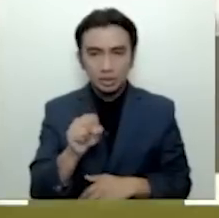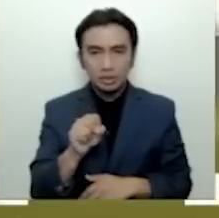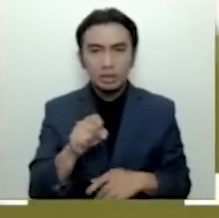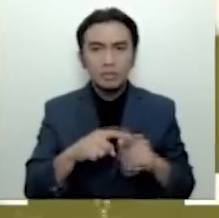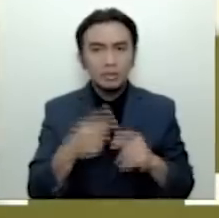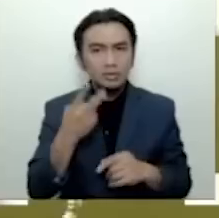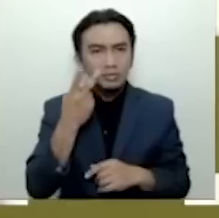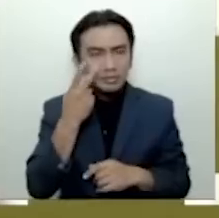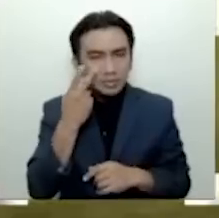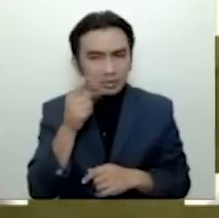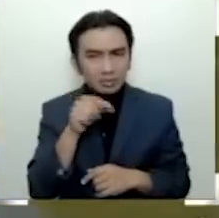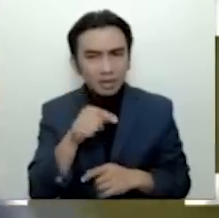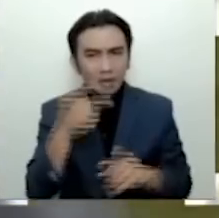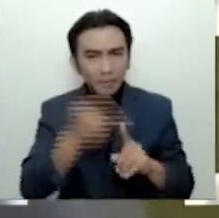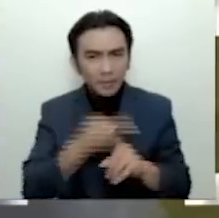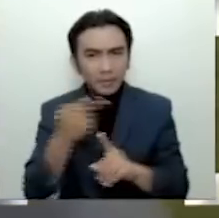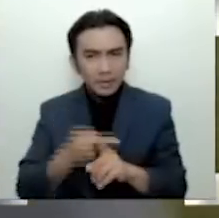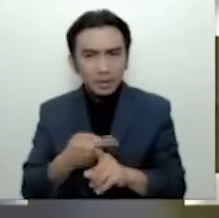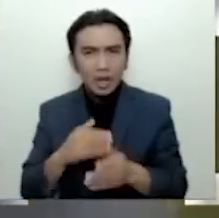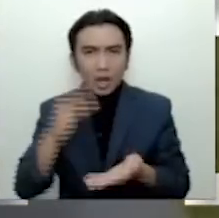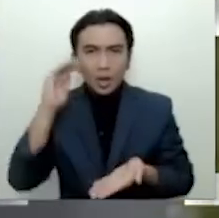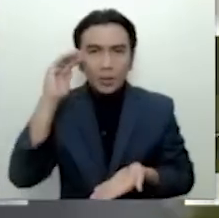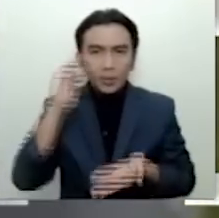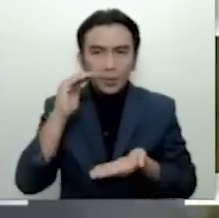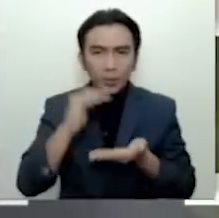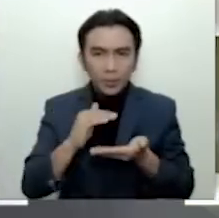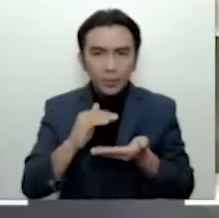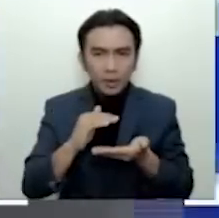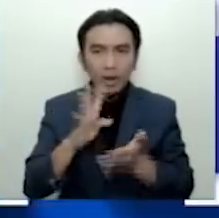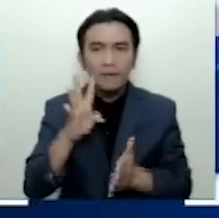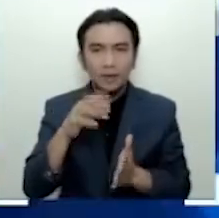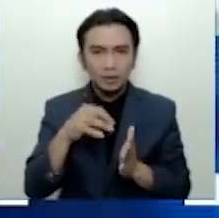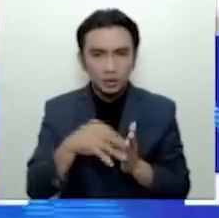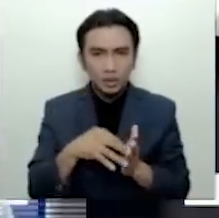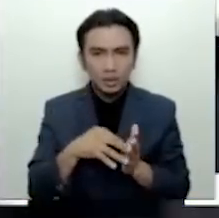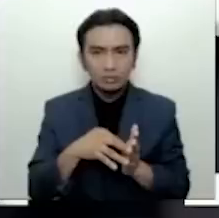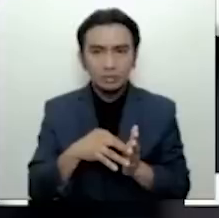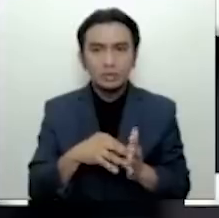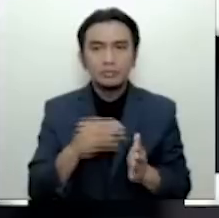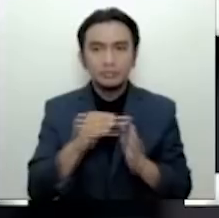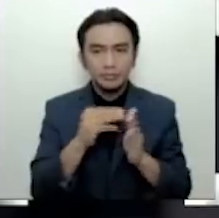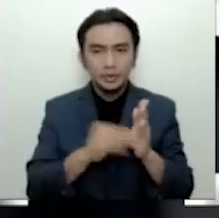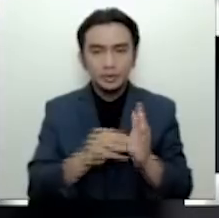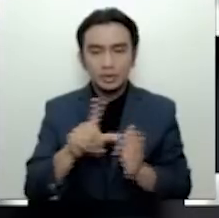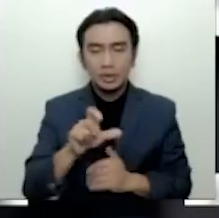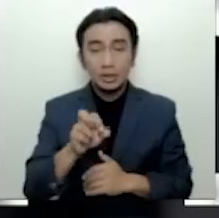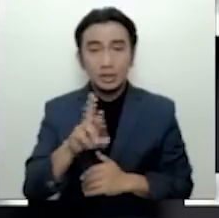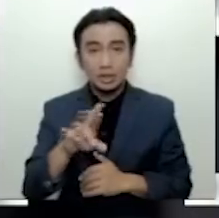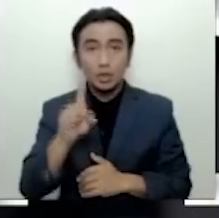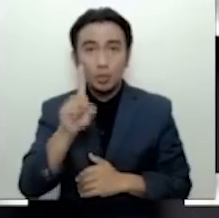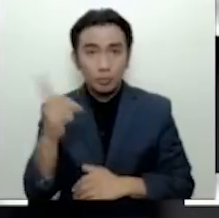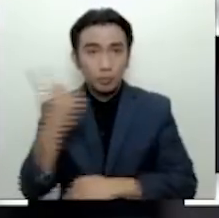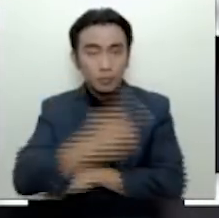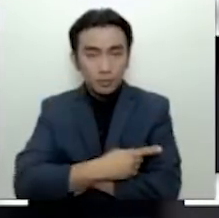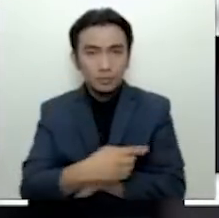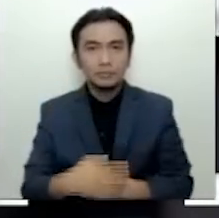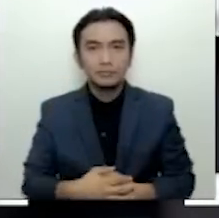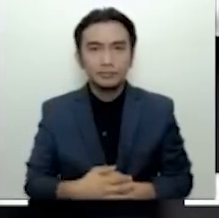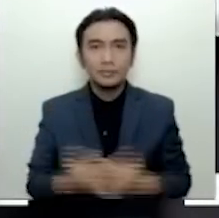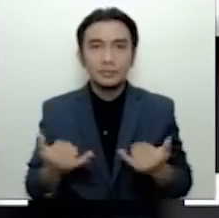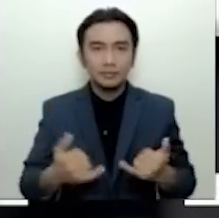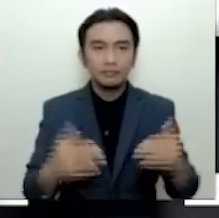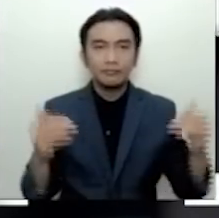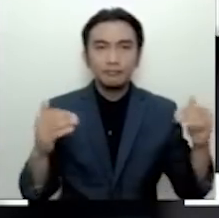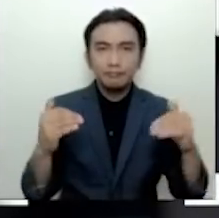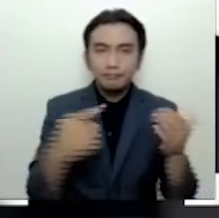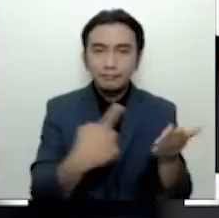natin we've been getting less than 4,000 million liters per day. Nagkaroon ng kasunduan ang Maynilad at Manila Water para